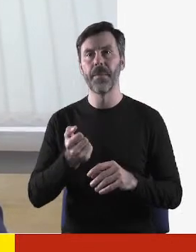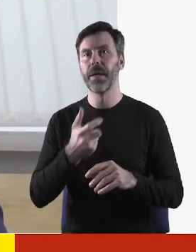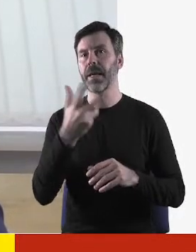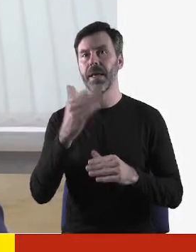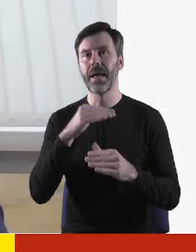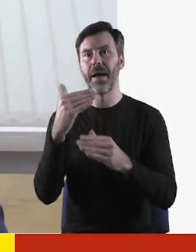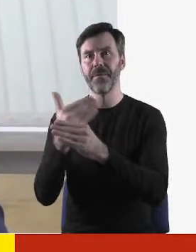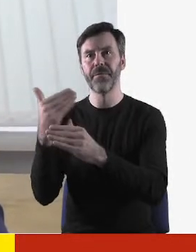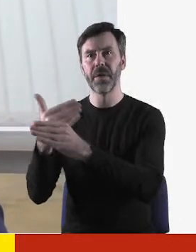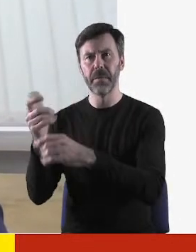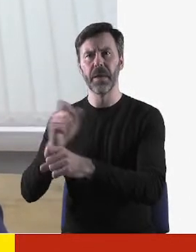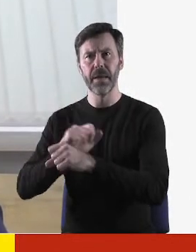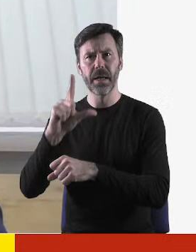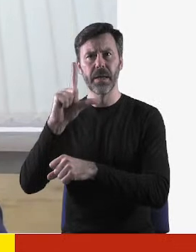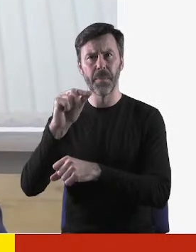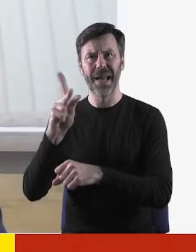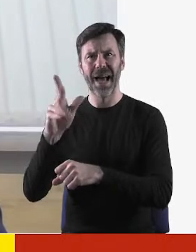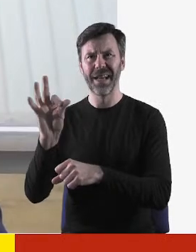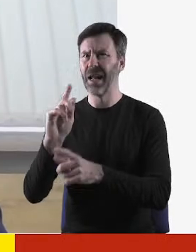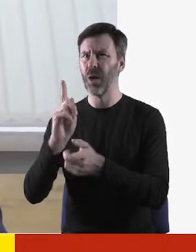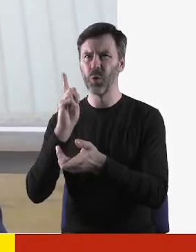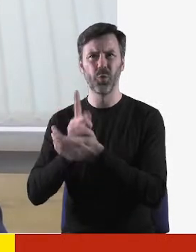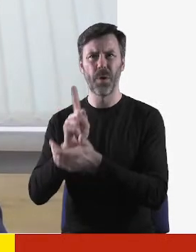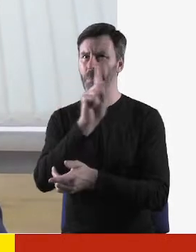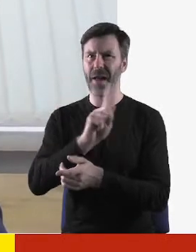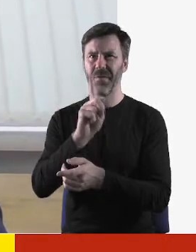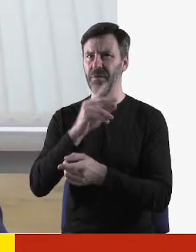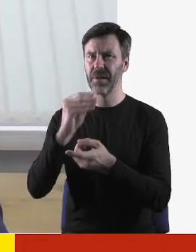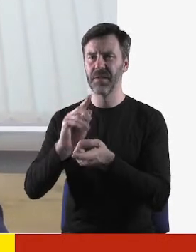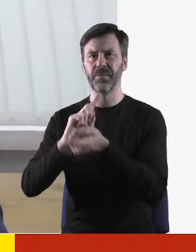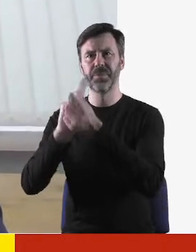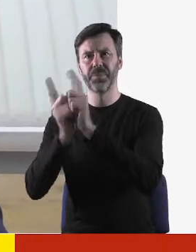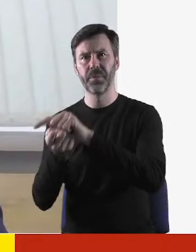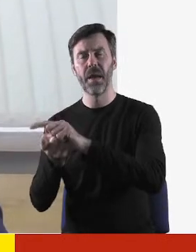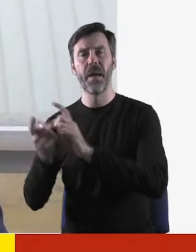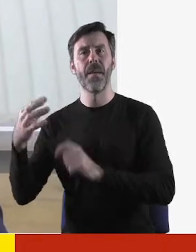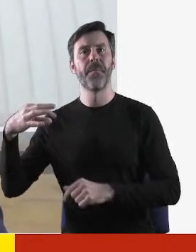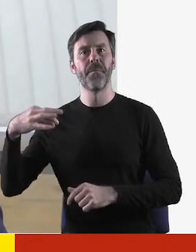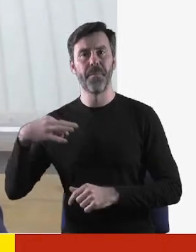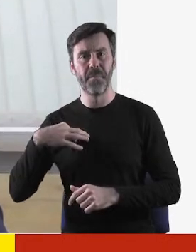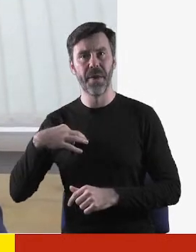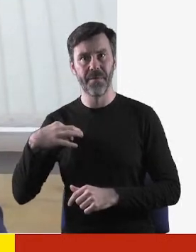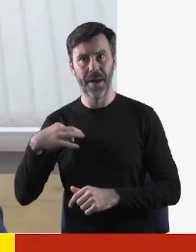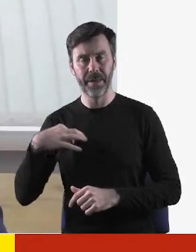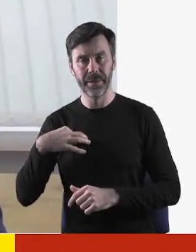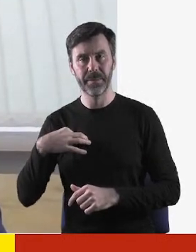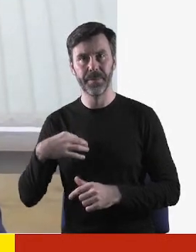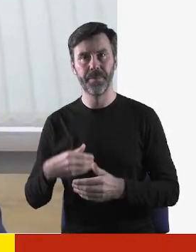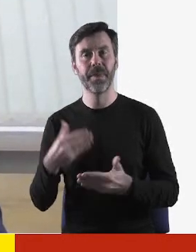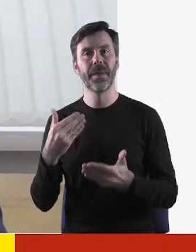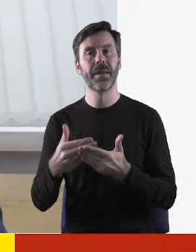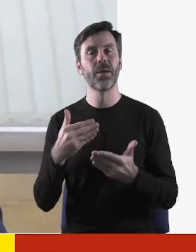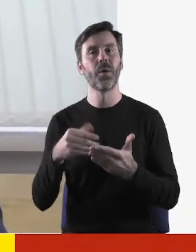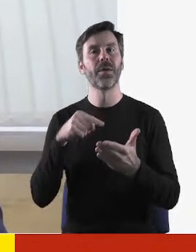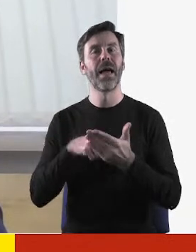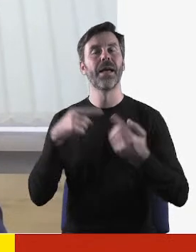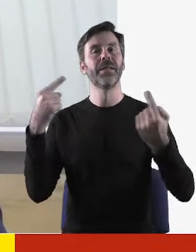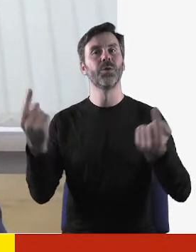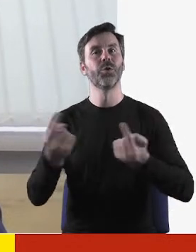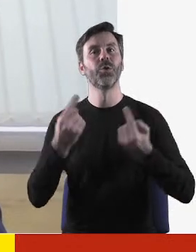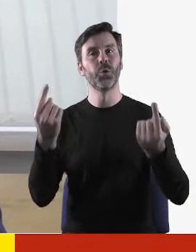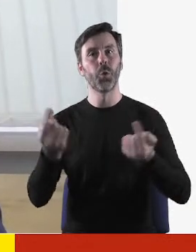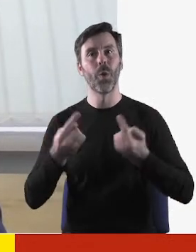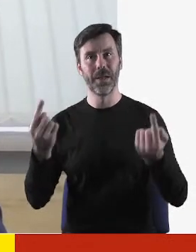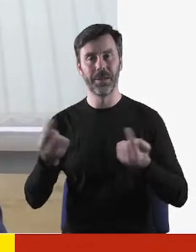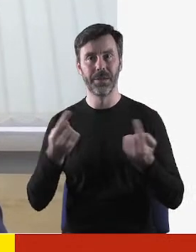już sprywatyzowane dawno. Dlatego ten moment, ta sytuacja, która doprowadziła do